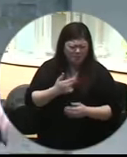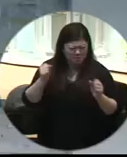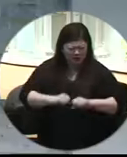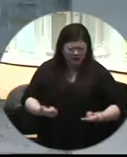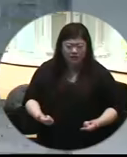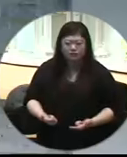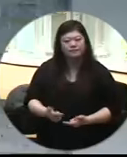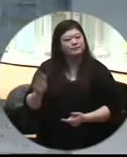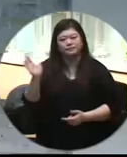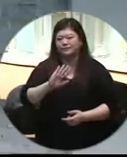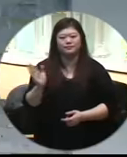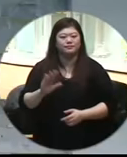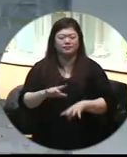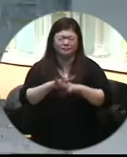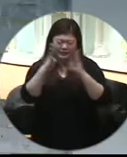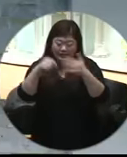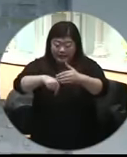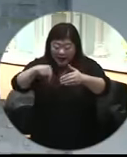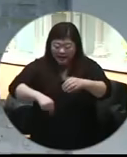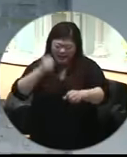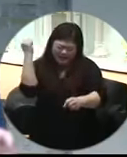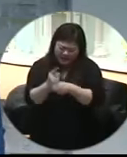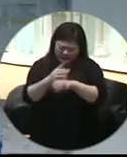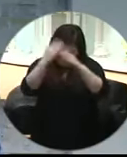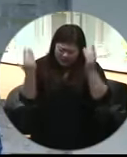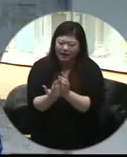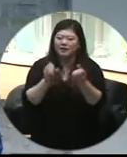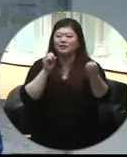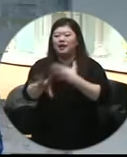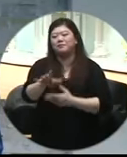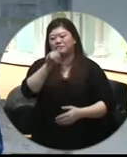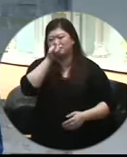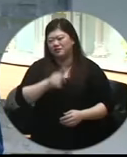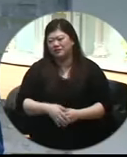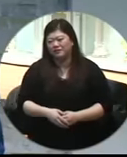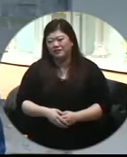그 속에 답이 다 있어요. 그 속에 응답이 다 있다 이거.